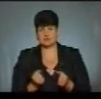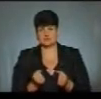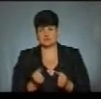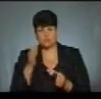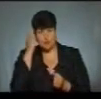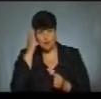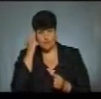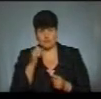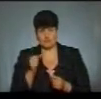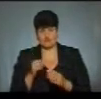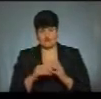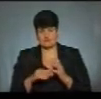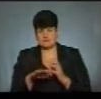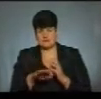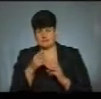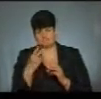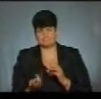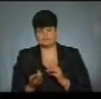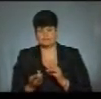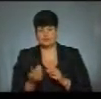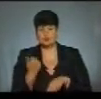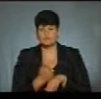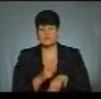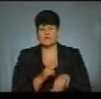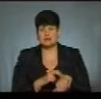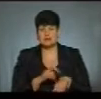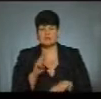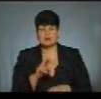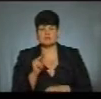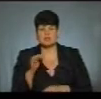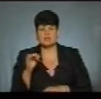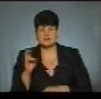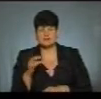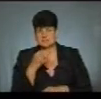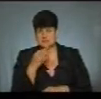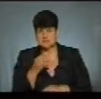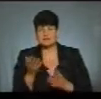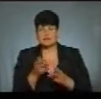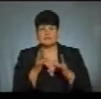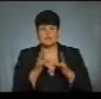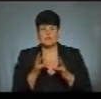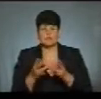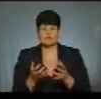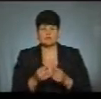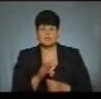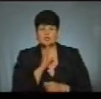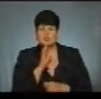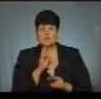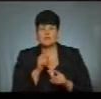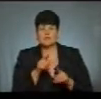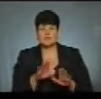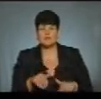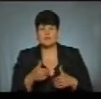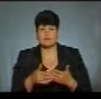головою. Головний лікар лікарні швидкої допомоги Ярослав Чайківський повідомив, які травми отримала жінка та як їй